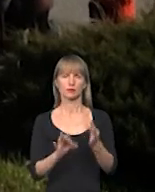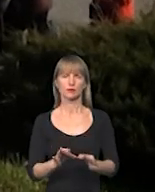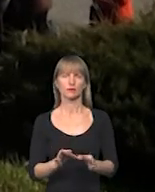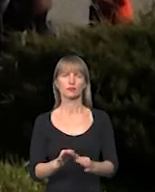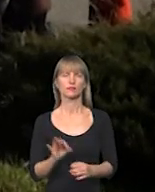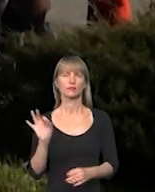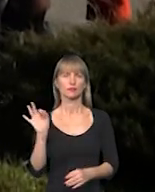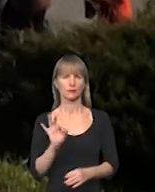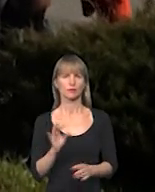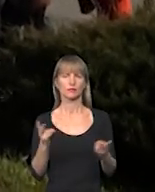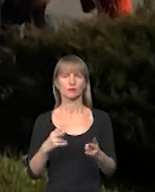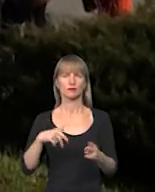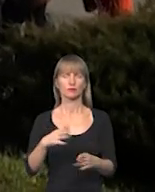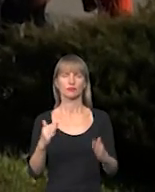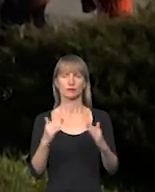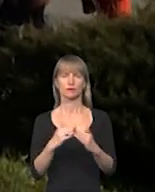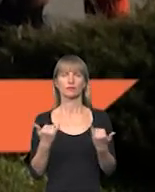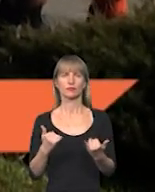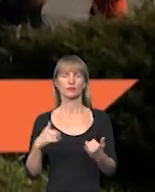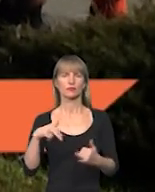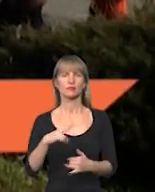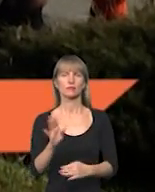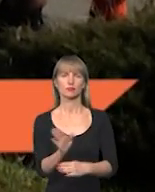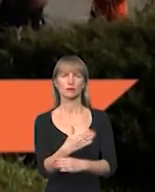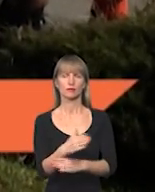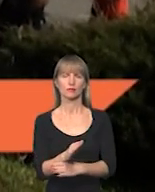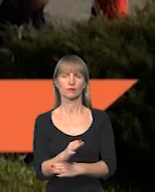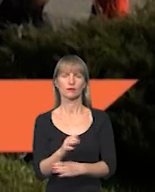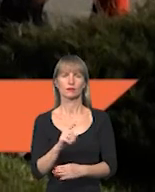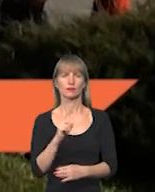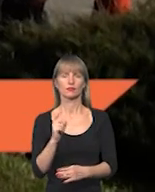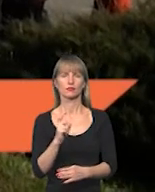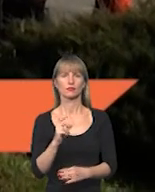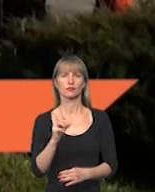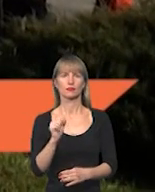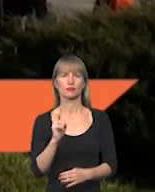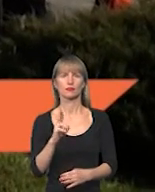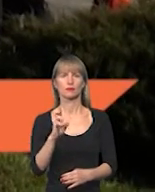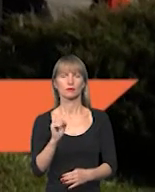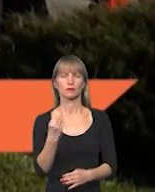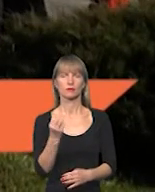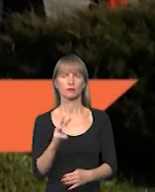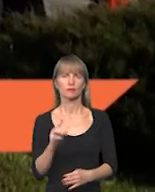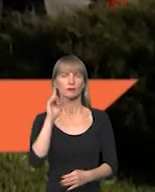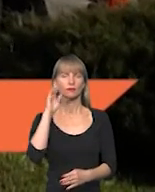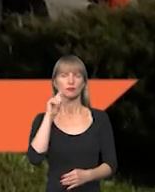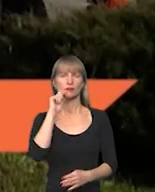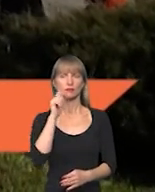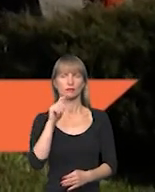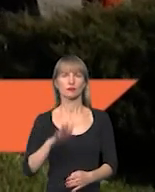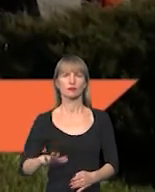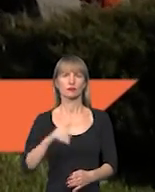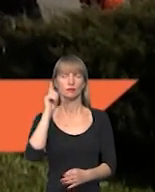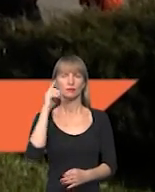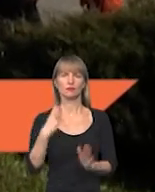частіше виходити з дому. Ми сьогодні вирушаємо на прогулянку з Романом Акбашем. Відомий запорізький краєзнавець уже 9-й рік